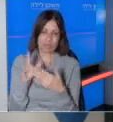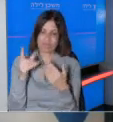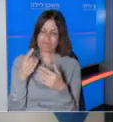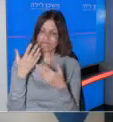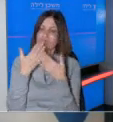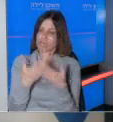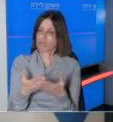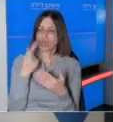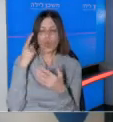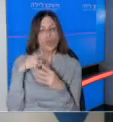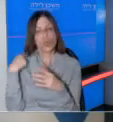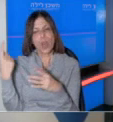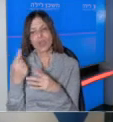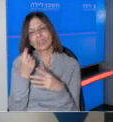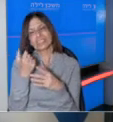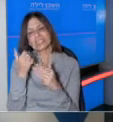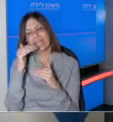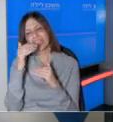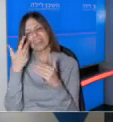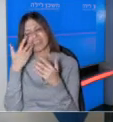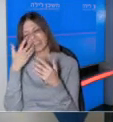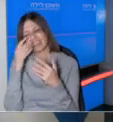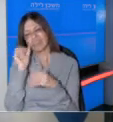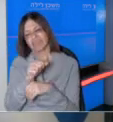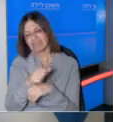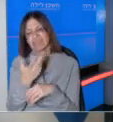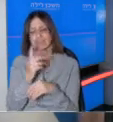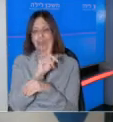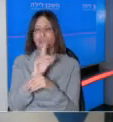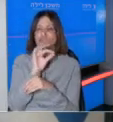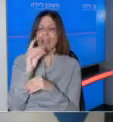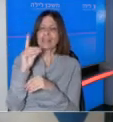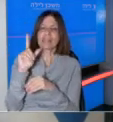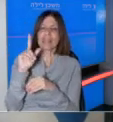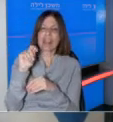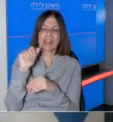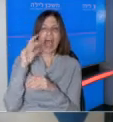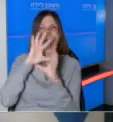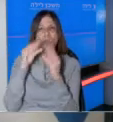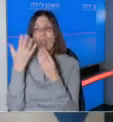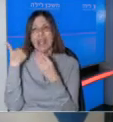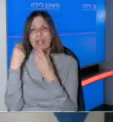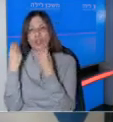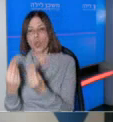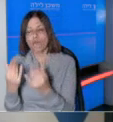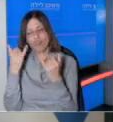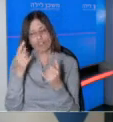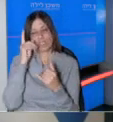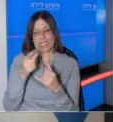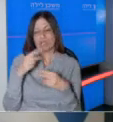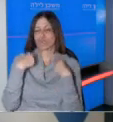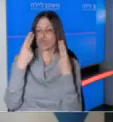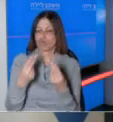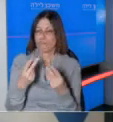אפקטיבי. ואני יודע שכולנו קצת ירדנו מזה בתקופת הדלטה, כי הכל היה טוב, אבל עכשיו צריך לשים אותה